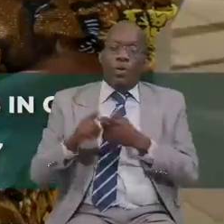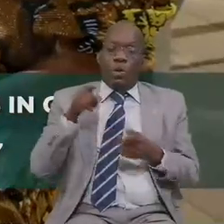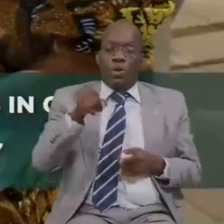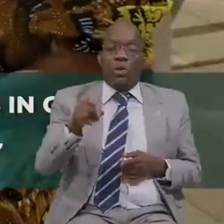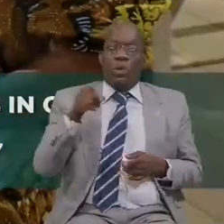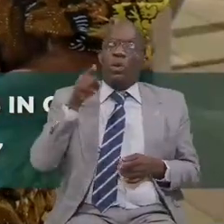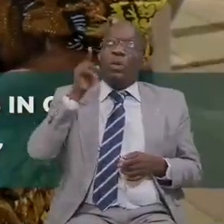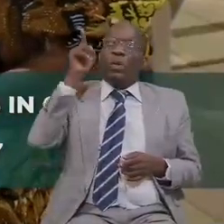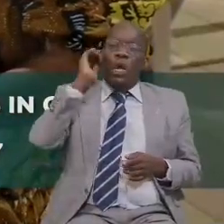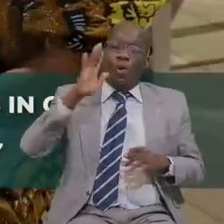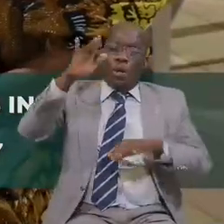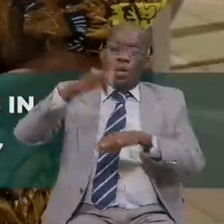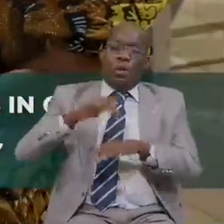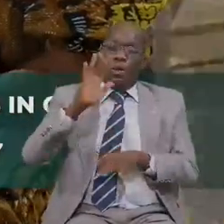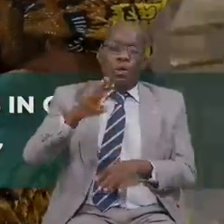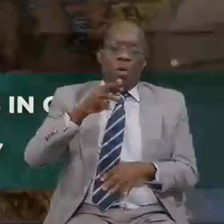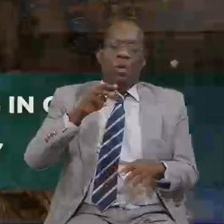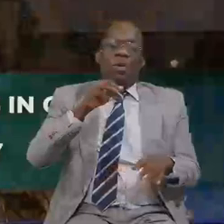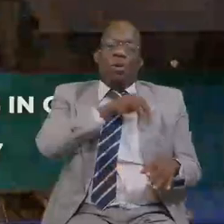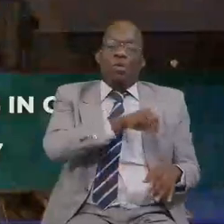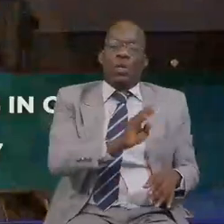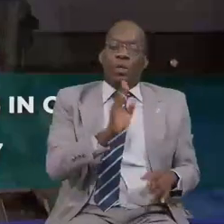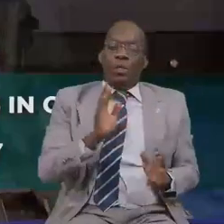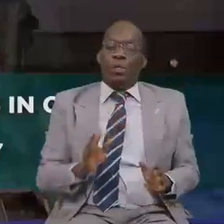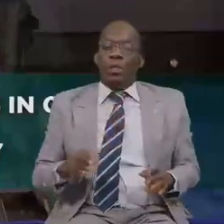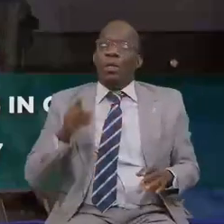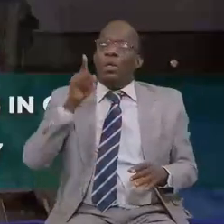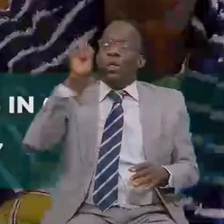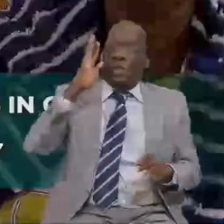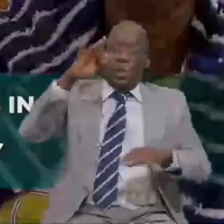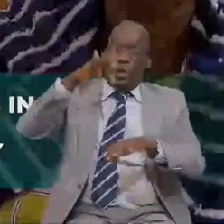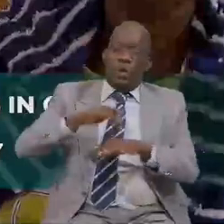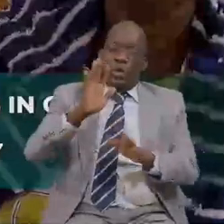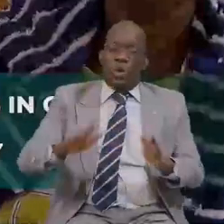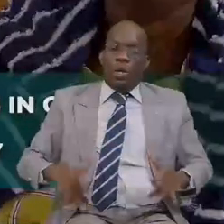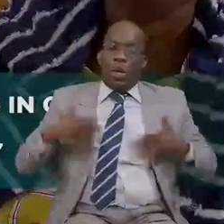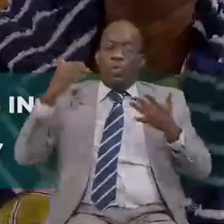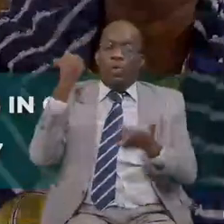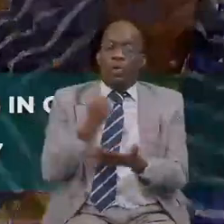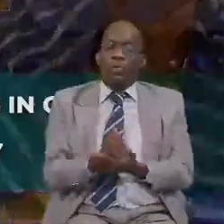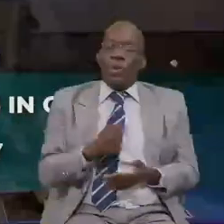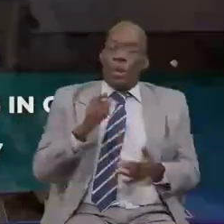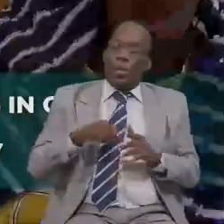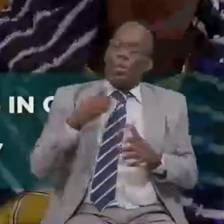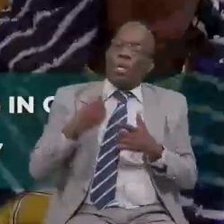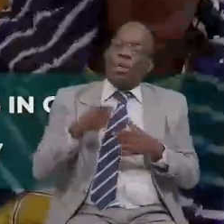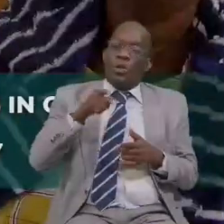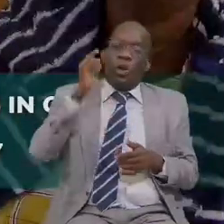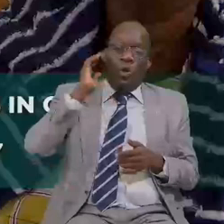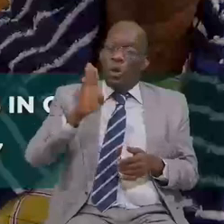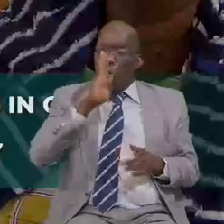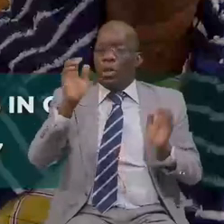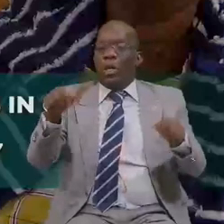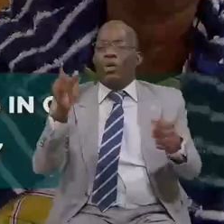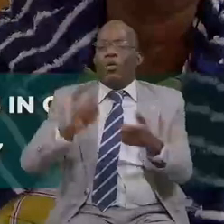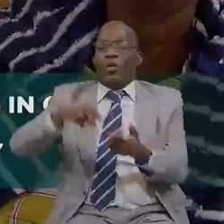Il va toucher ton ministère. Il va toucher ta vie. Et tu pourras te lever sur tes